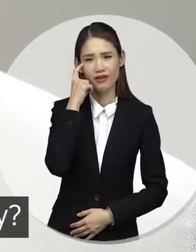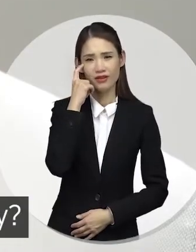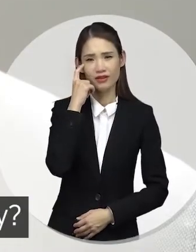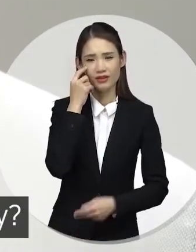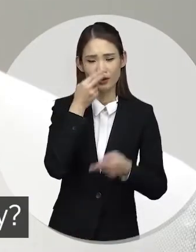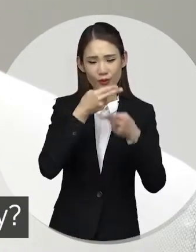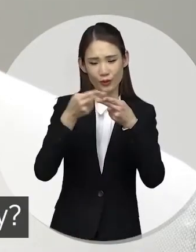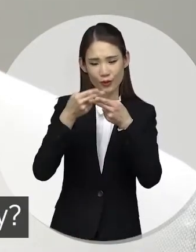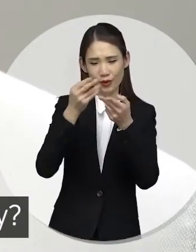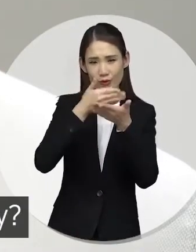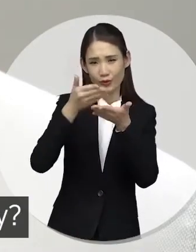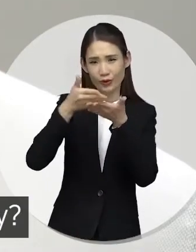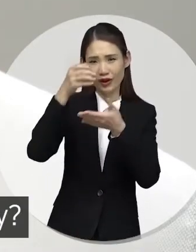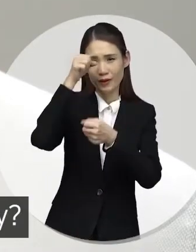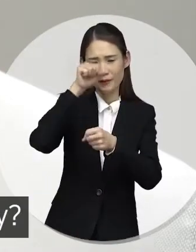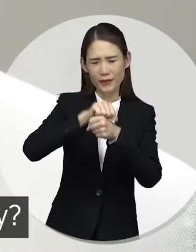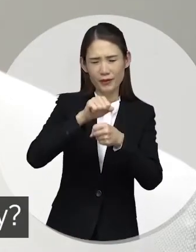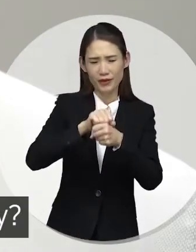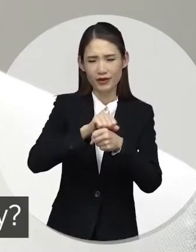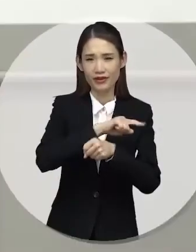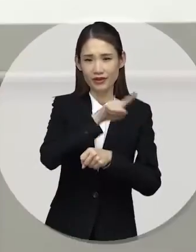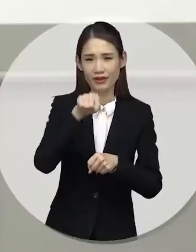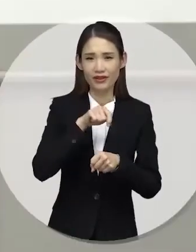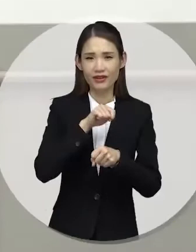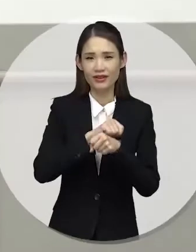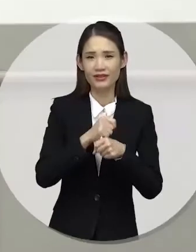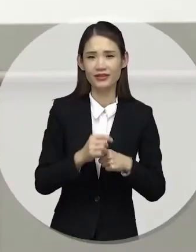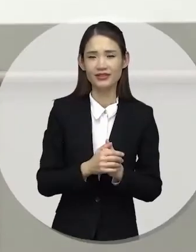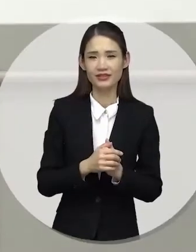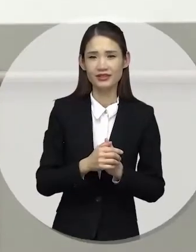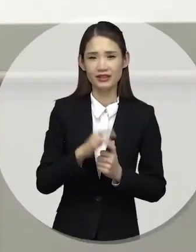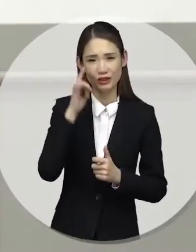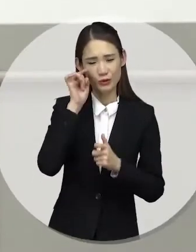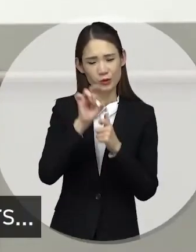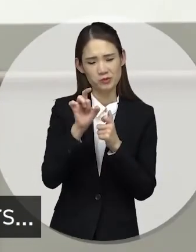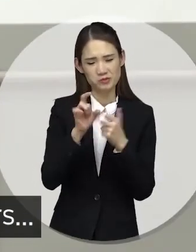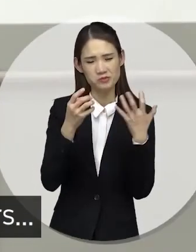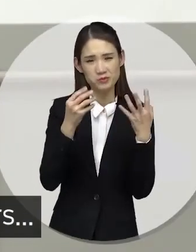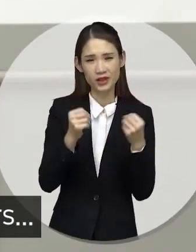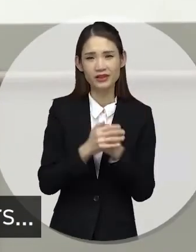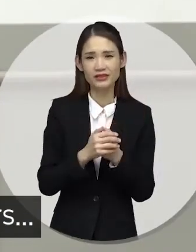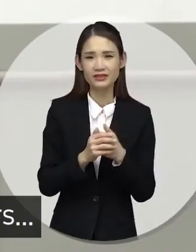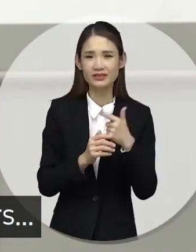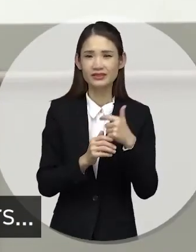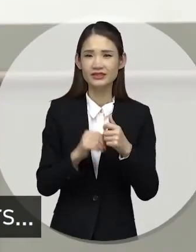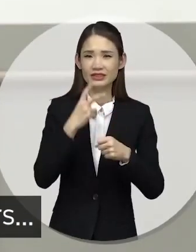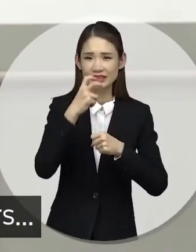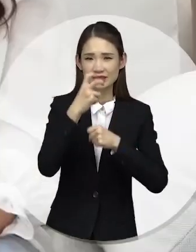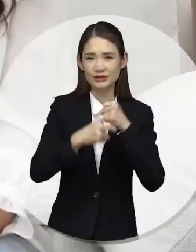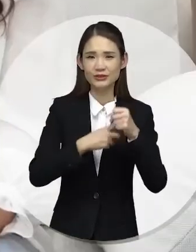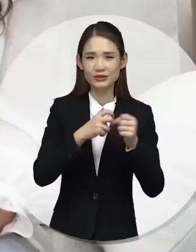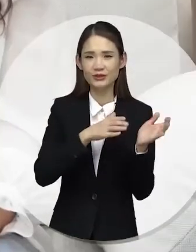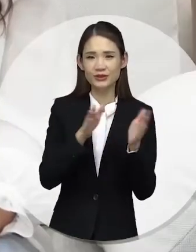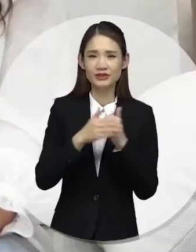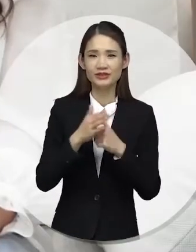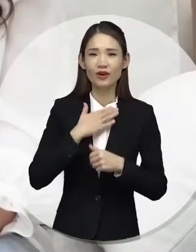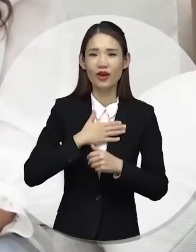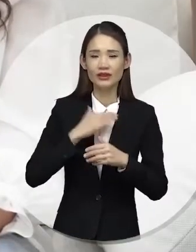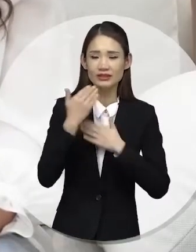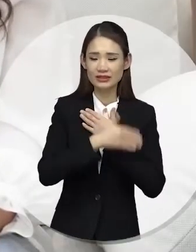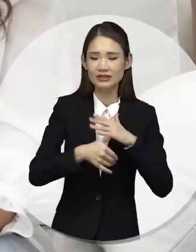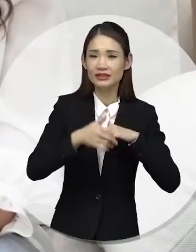이렇게 성질을 잘 만나서 그래요? 제가 이거 고민을 엄청 했습니다. 이 16강 고민을 하면서 저